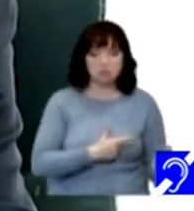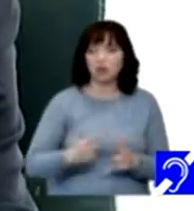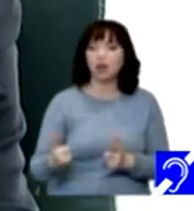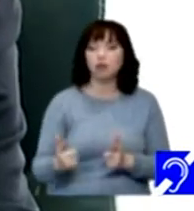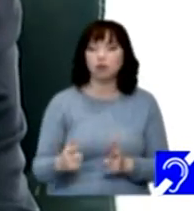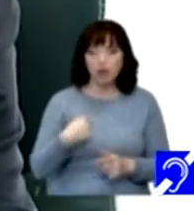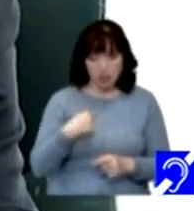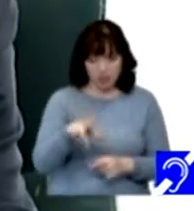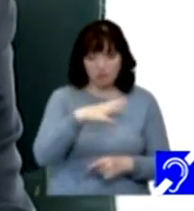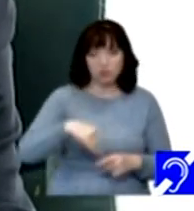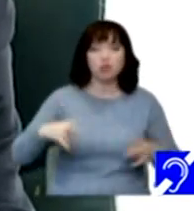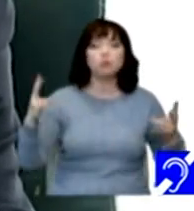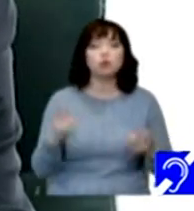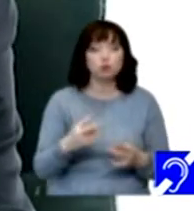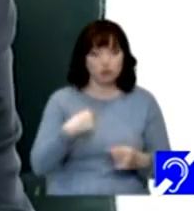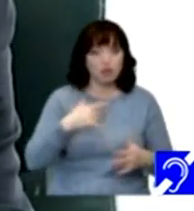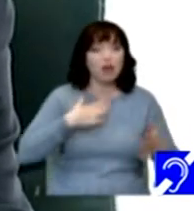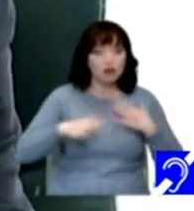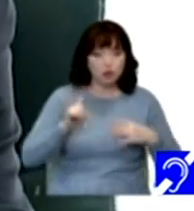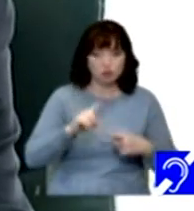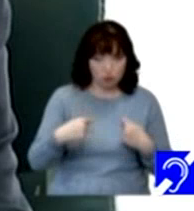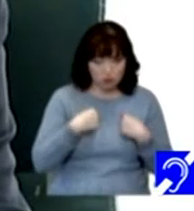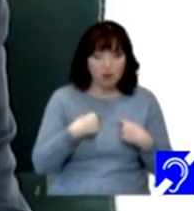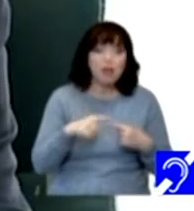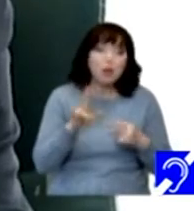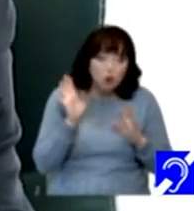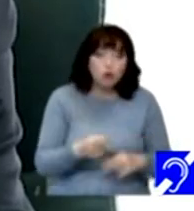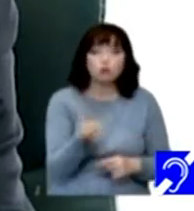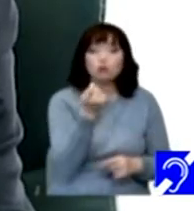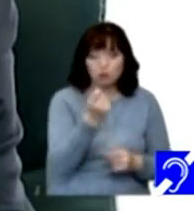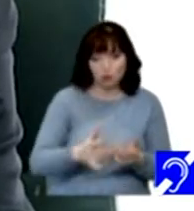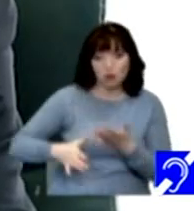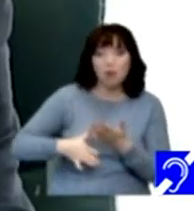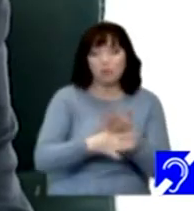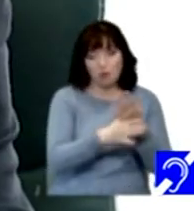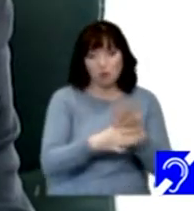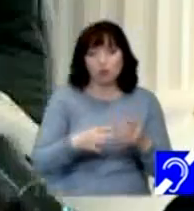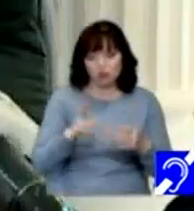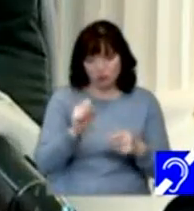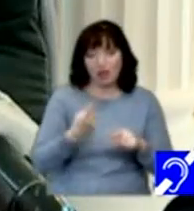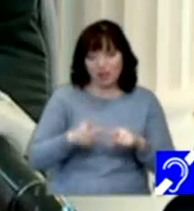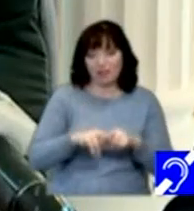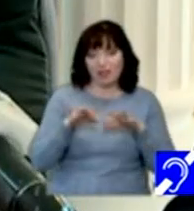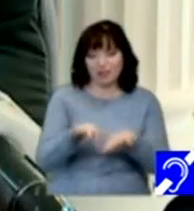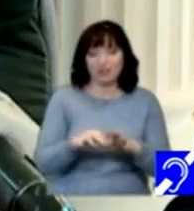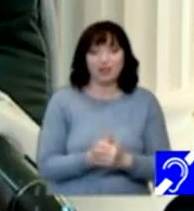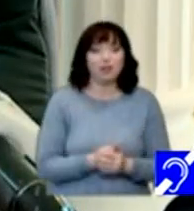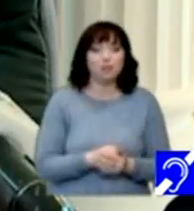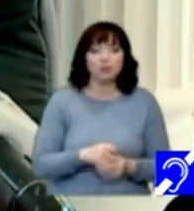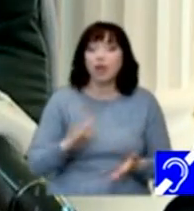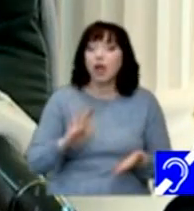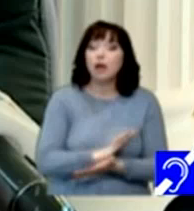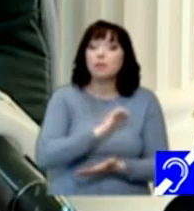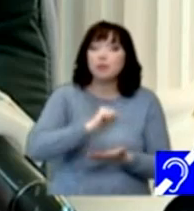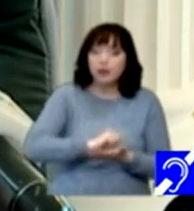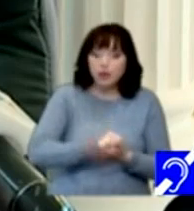nevoie și mă bucur că am reușit și noi, într-o mică măsură, să contribuim la acest lucru. Presa ca atare nu